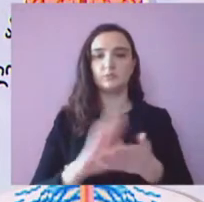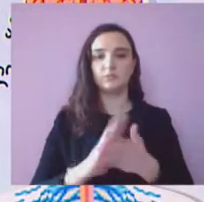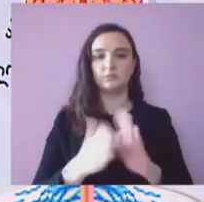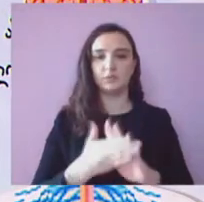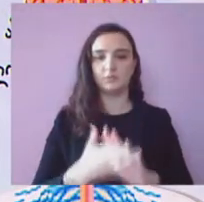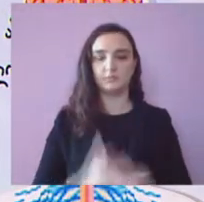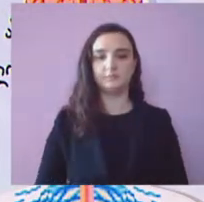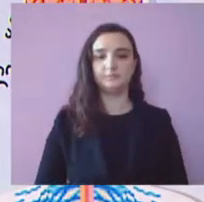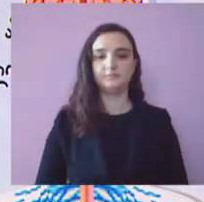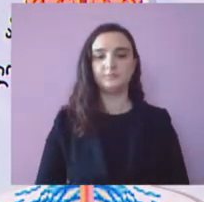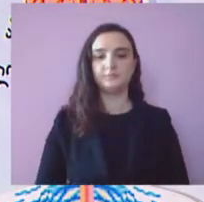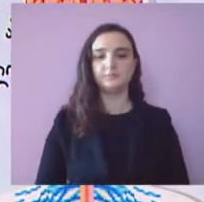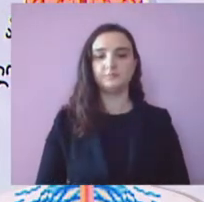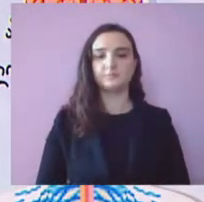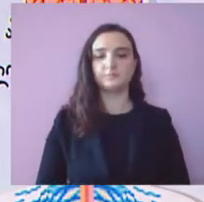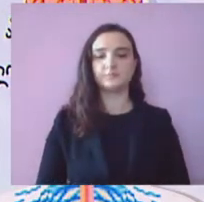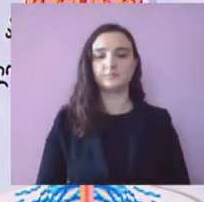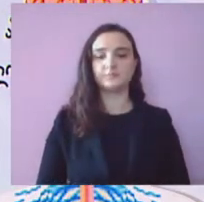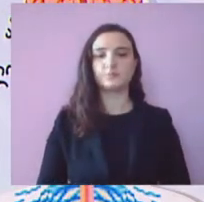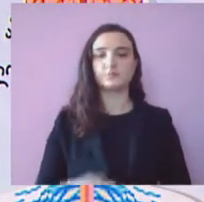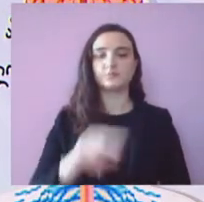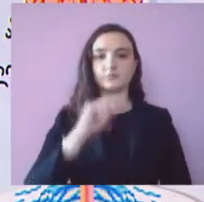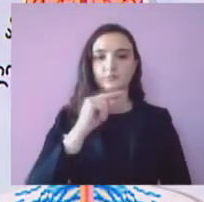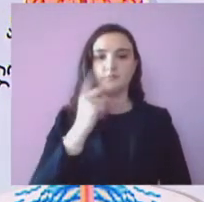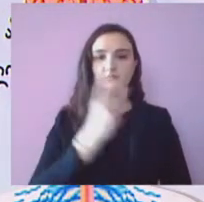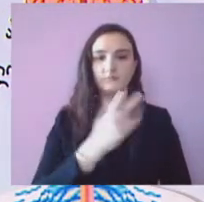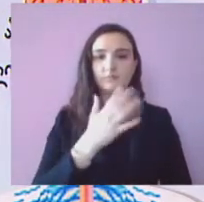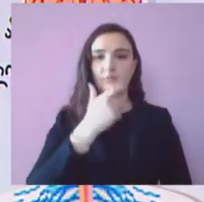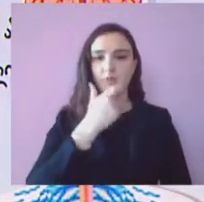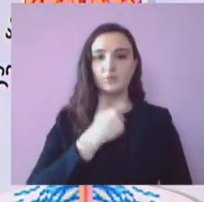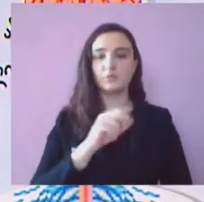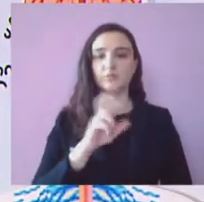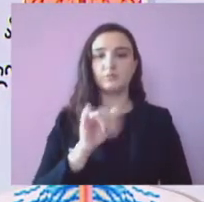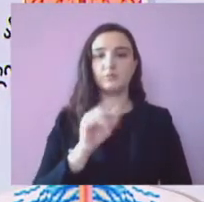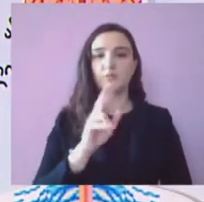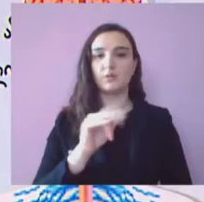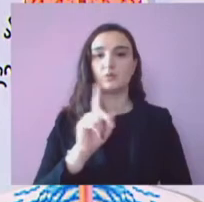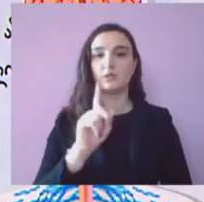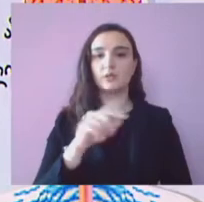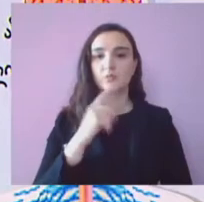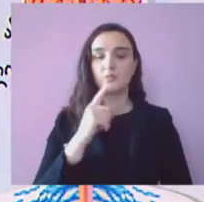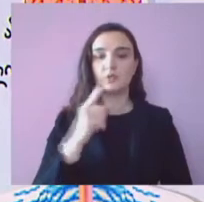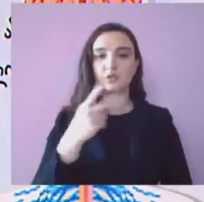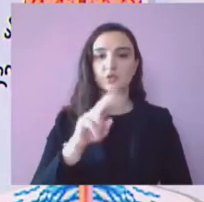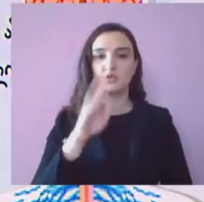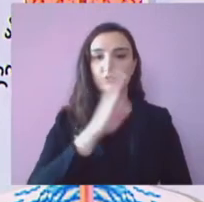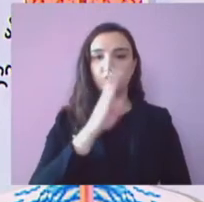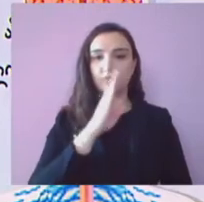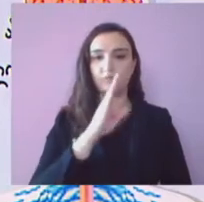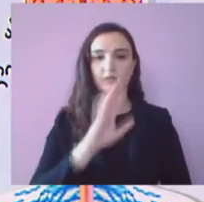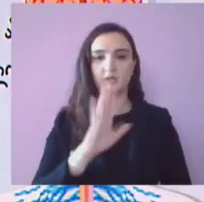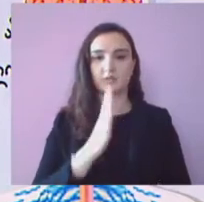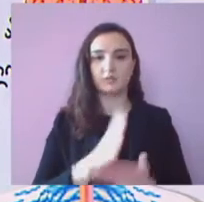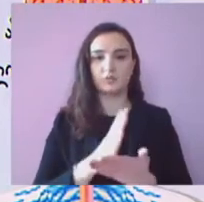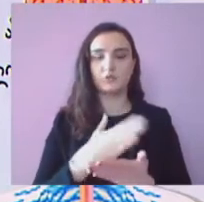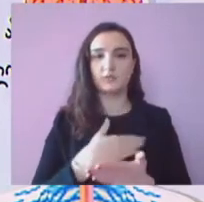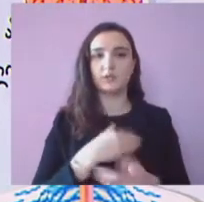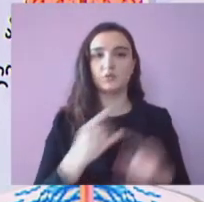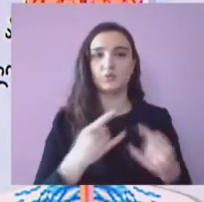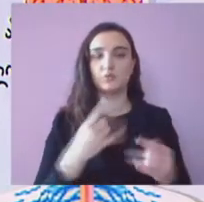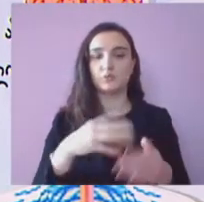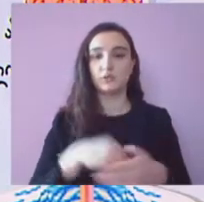მიაქციეთ ალბათ ყურადღება, რაზე საუბრობდა ბატონი ბაკური. შემთხვევით არ დგას ეს დაფა ჩვენთან სტუდიაში, იმიტომ